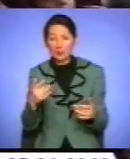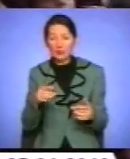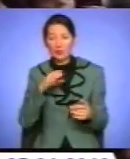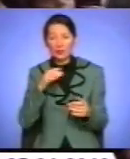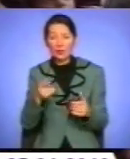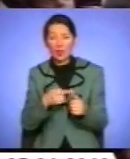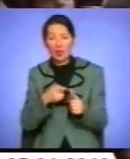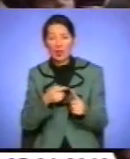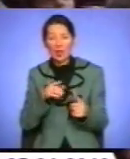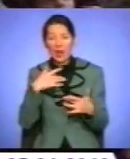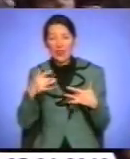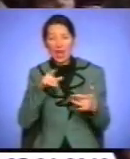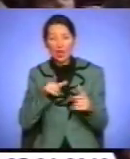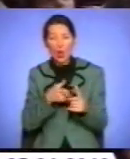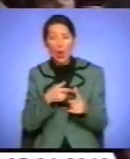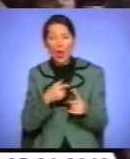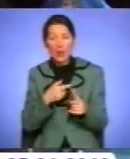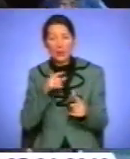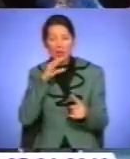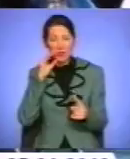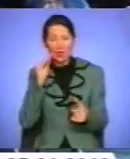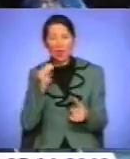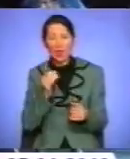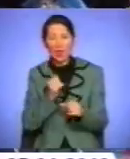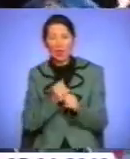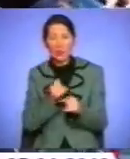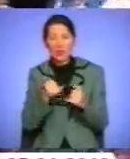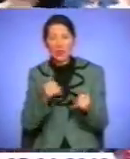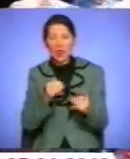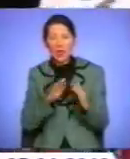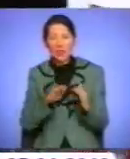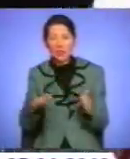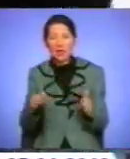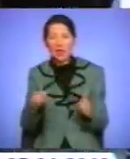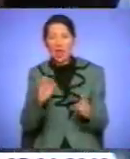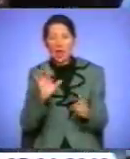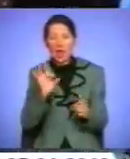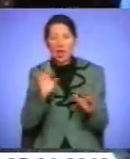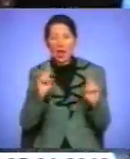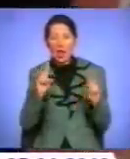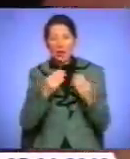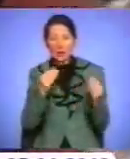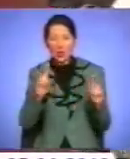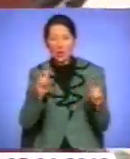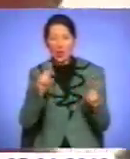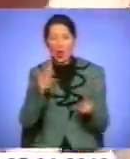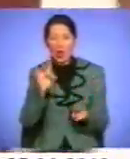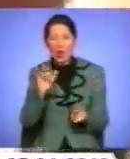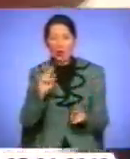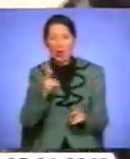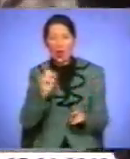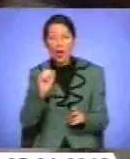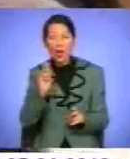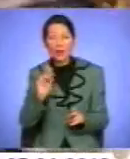поставили для своїх наймолодших глядачів рукавичку. Лісові звірята вчили дітей цінувати друзів, допомагати та підтримувати один одного у скрутні